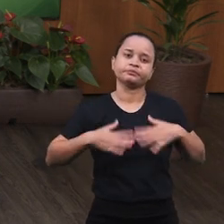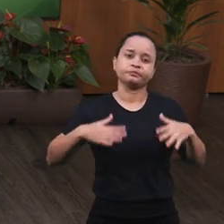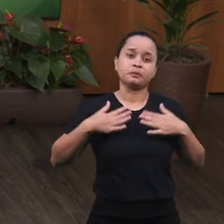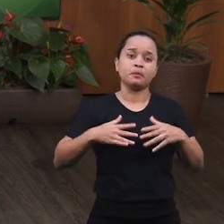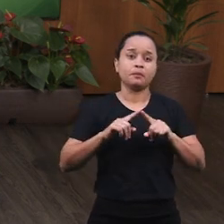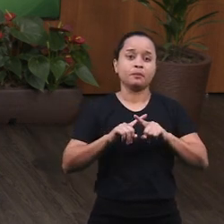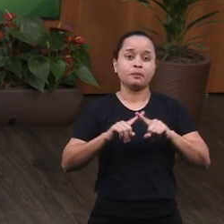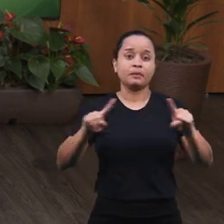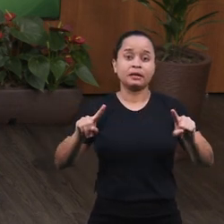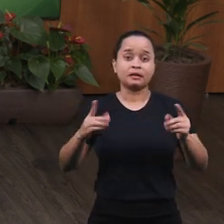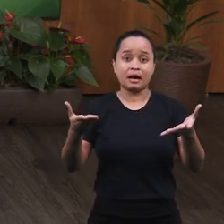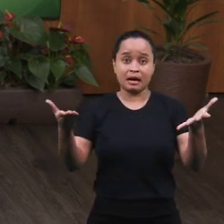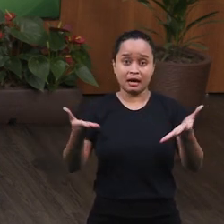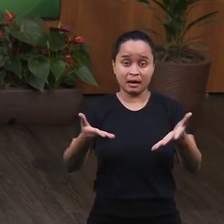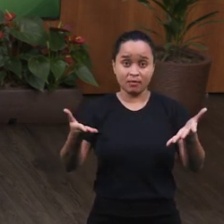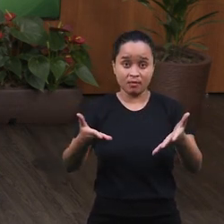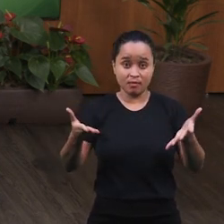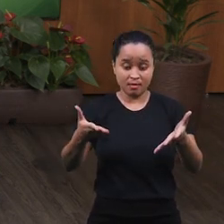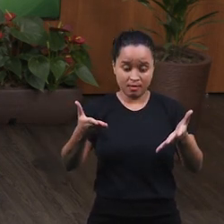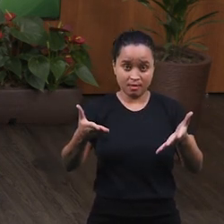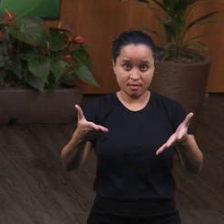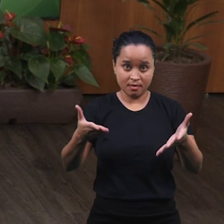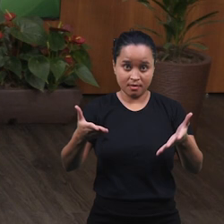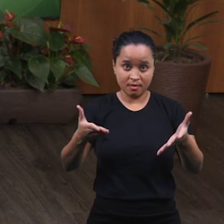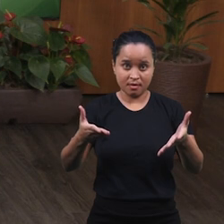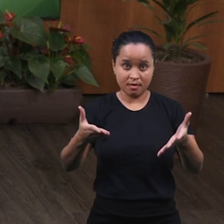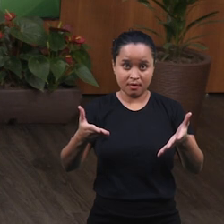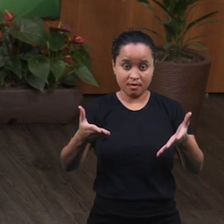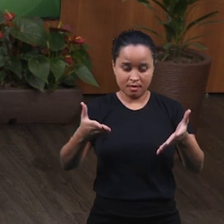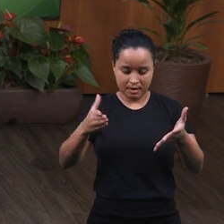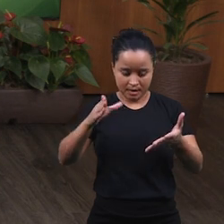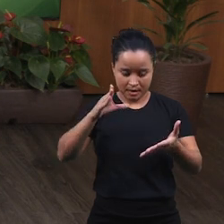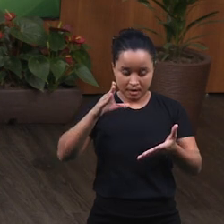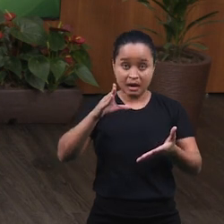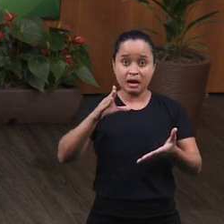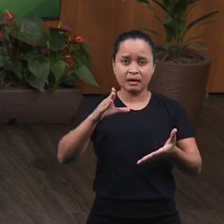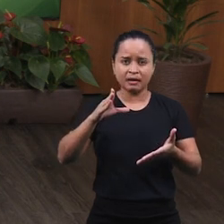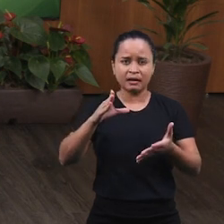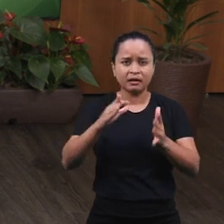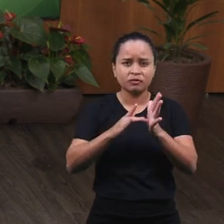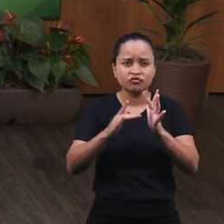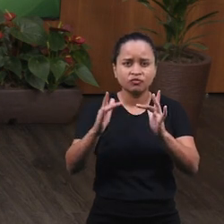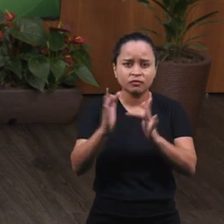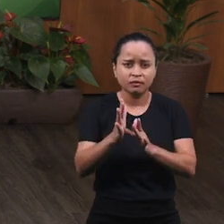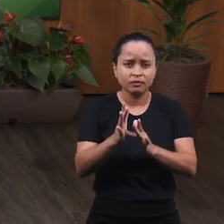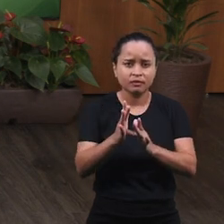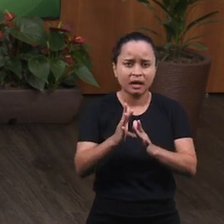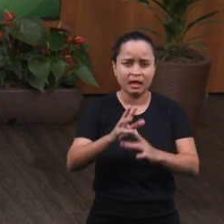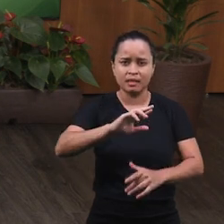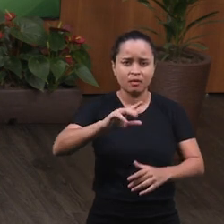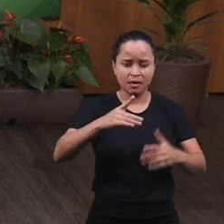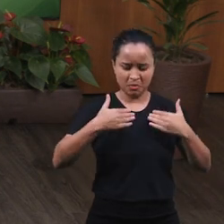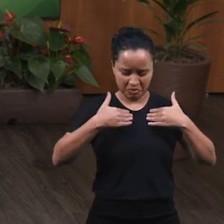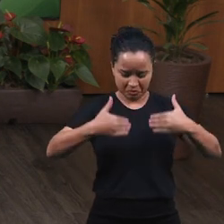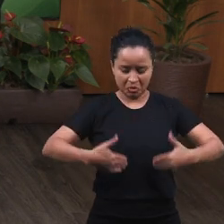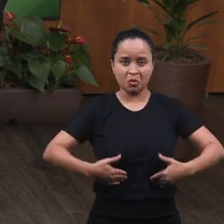possible. Mais le repos qui est Jésus, ce n'est pas pour le corps